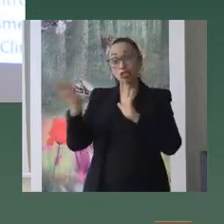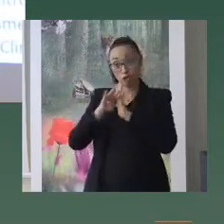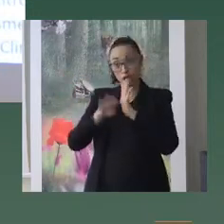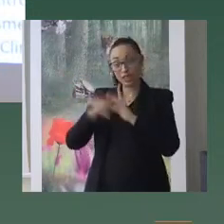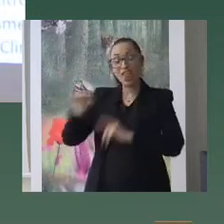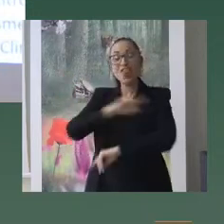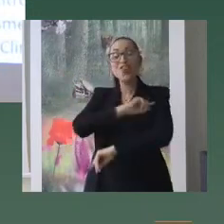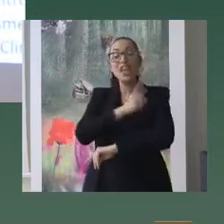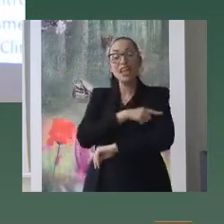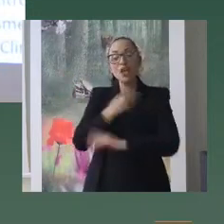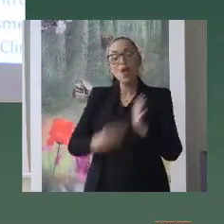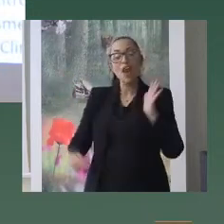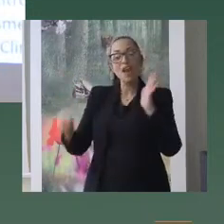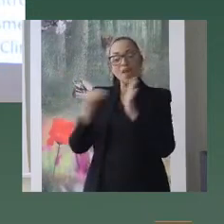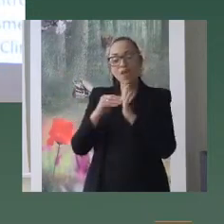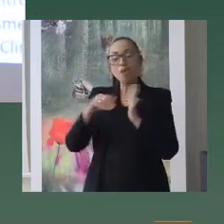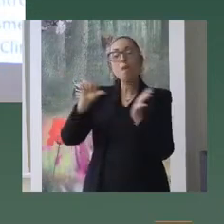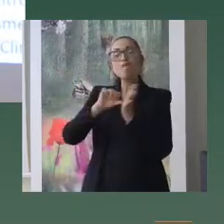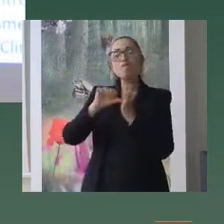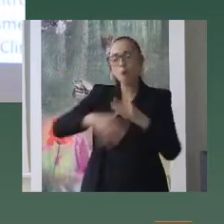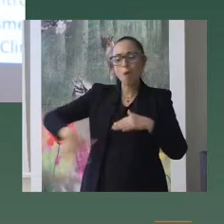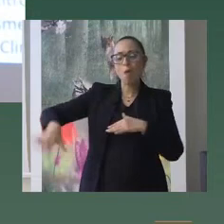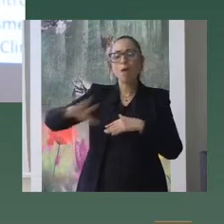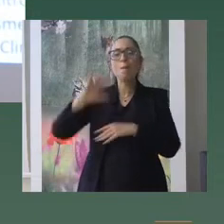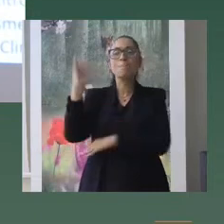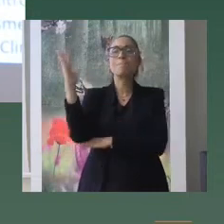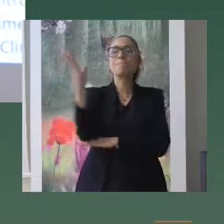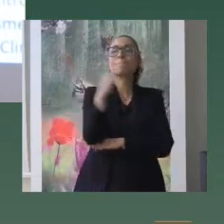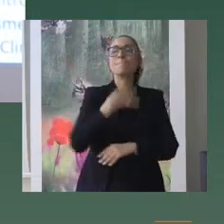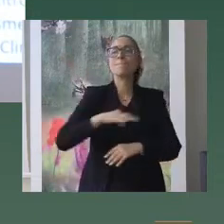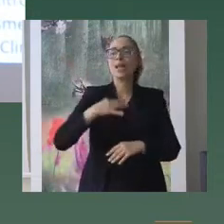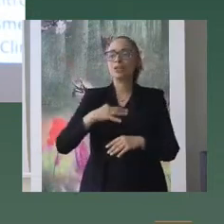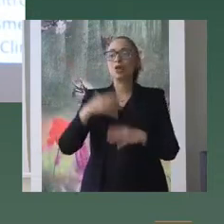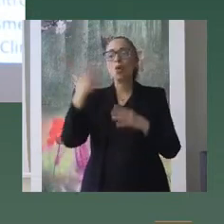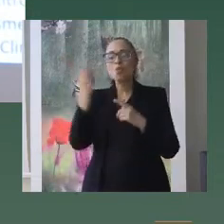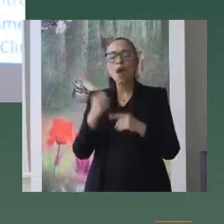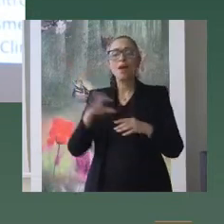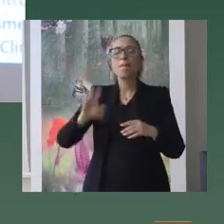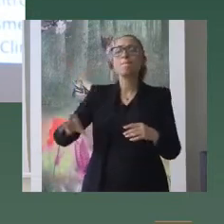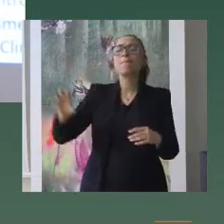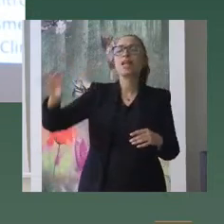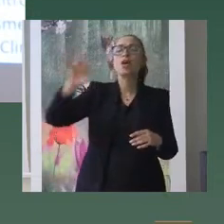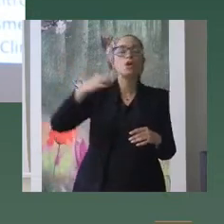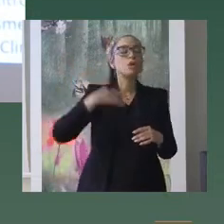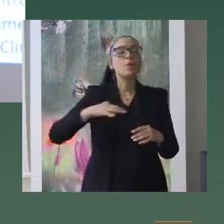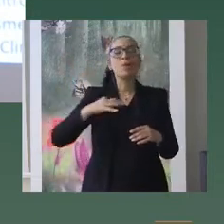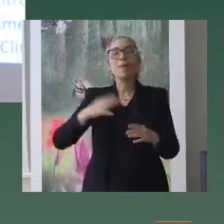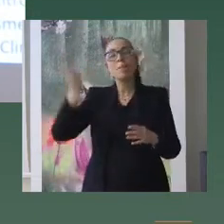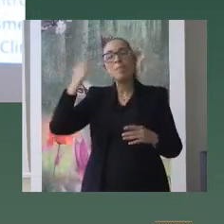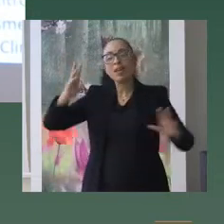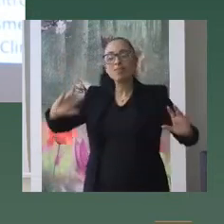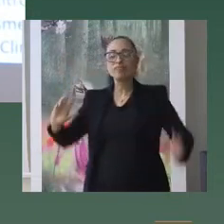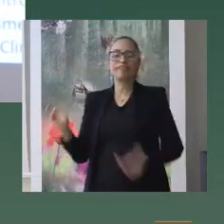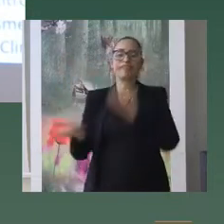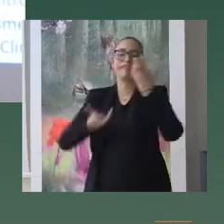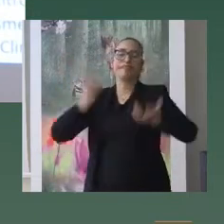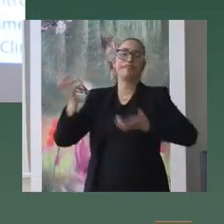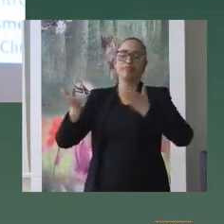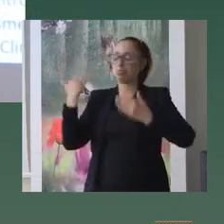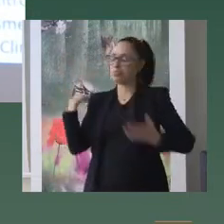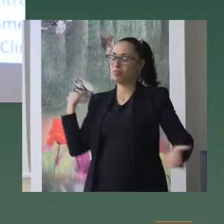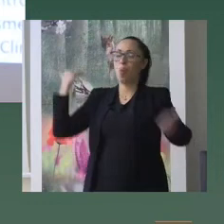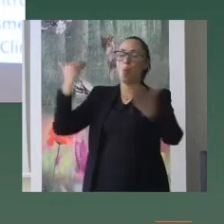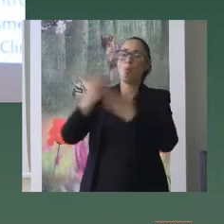να προσθέσουμε στην πόλη πράσινο σε περιοχές Πέριξ που έχει το πράσινο έχει καεί υπό πυρκαγιές τα τελευταία 30-40